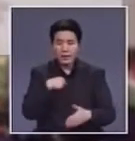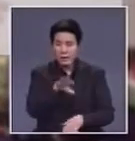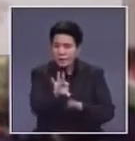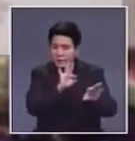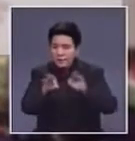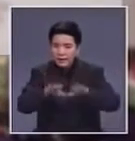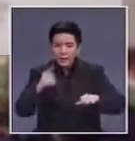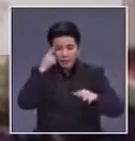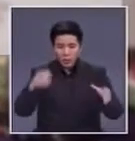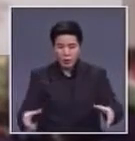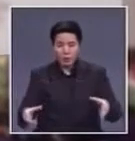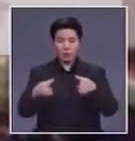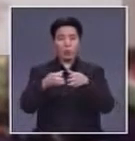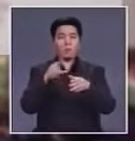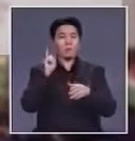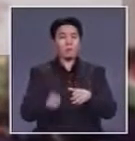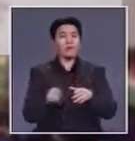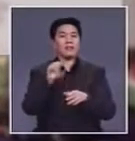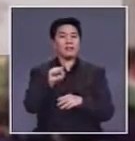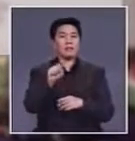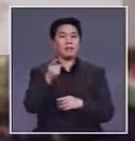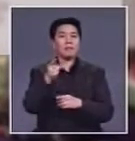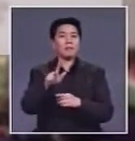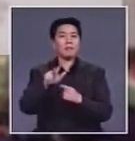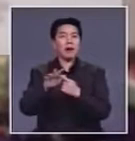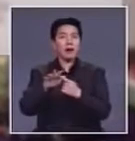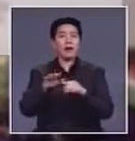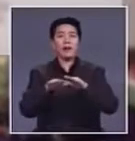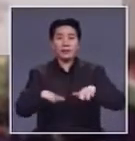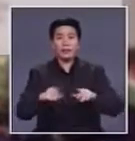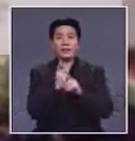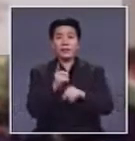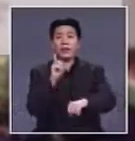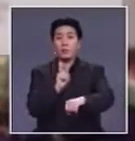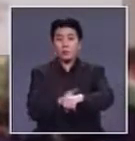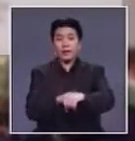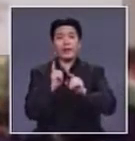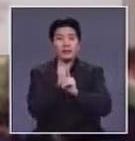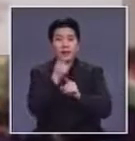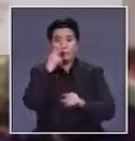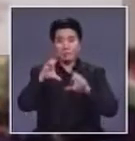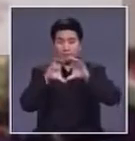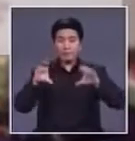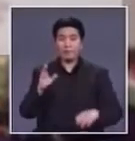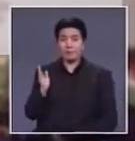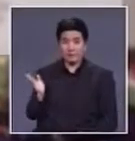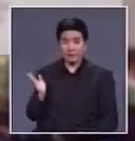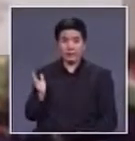ริหารสภาเด็กและเยาวชนประจำท้องถิ่นของท่านรายละเอียดตามวันเวลาและสถานที่ตามหน้าจอนะครับ